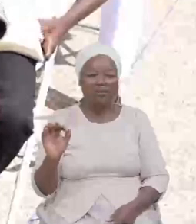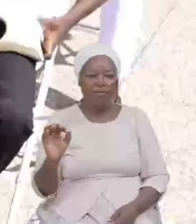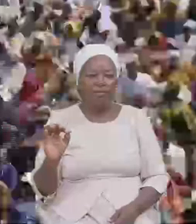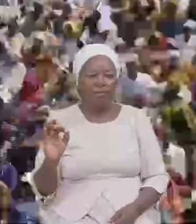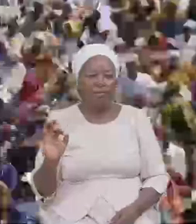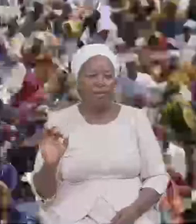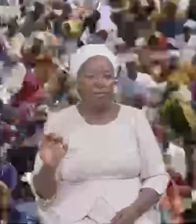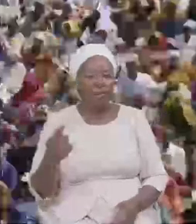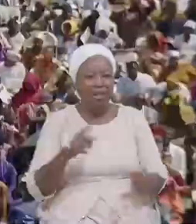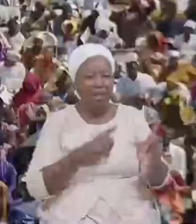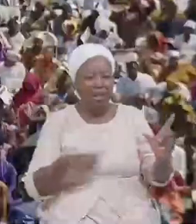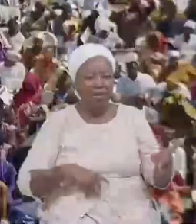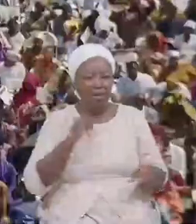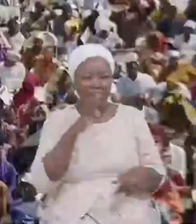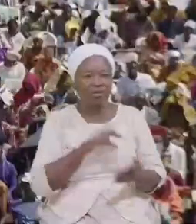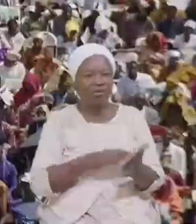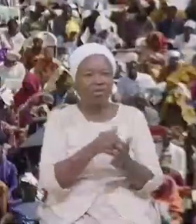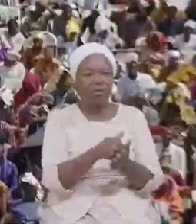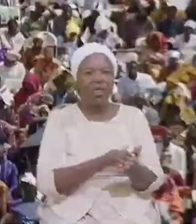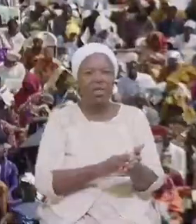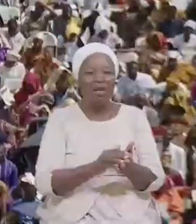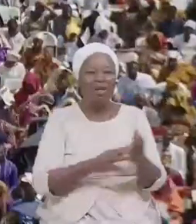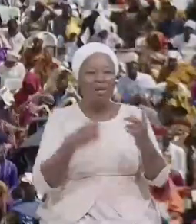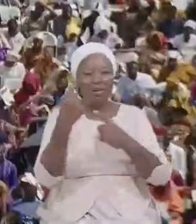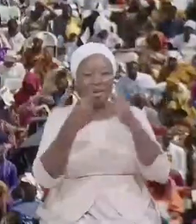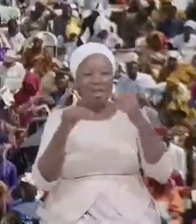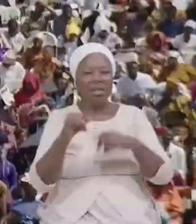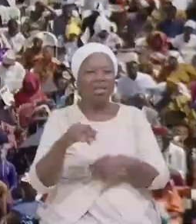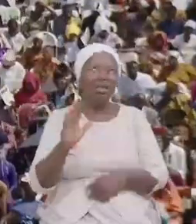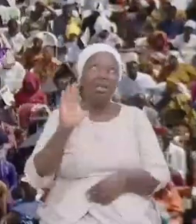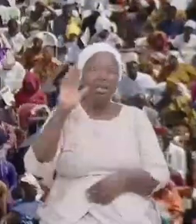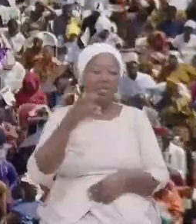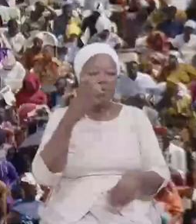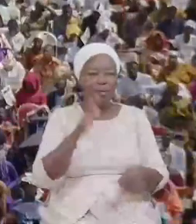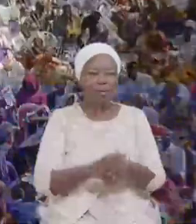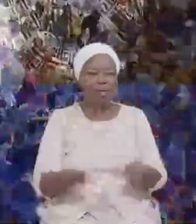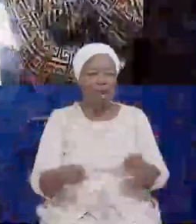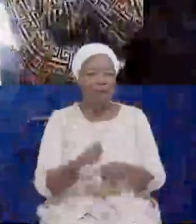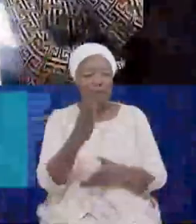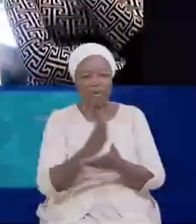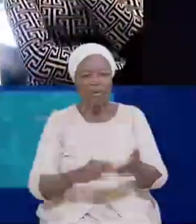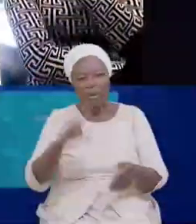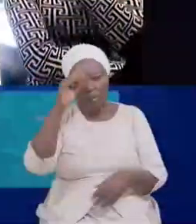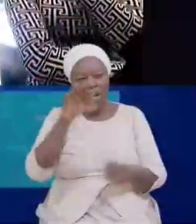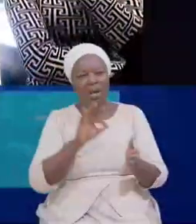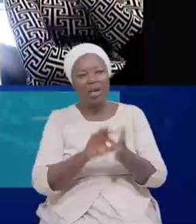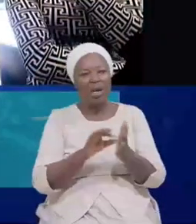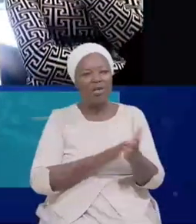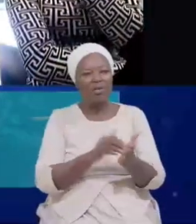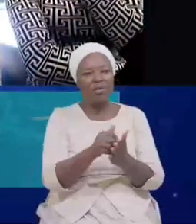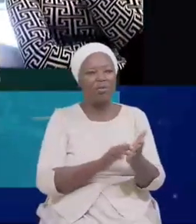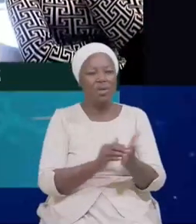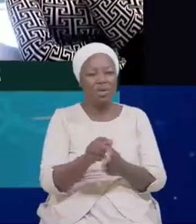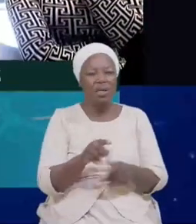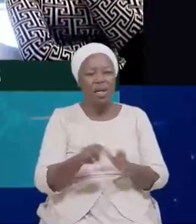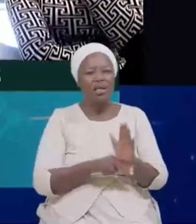Le Seigneur ne tarde pas dans l'accomplissement de la promesse, comme quelques-uns le croient. Mais il